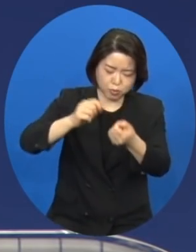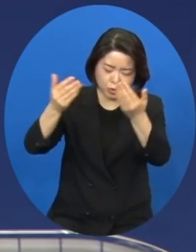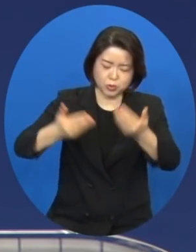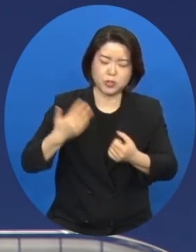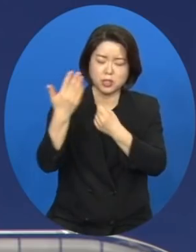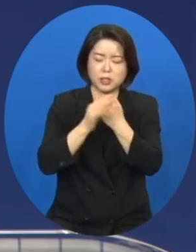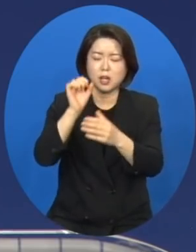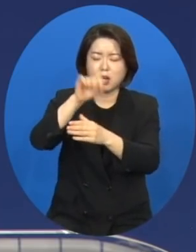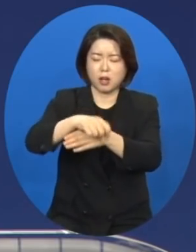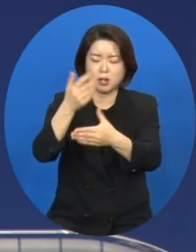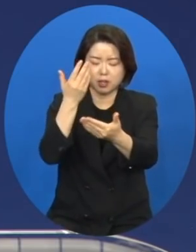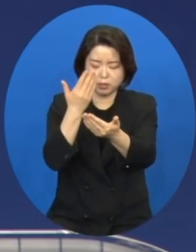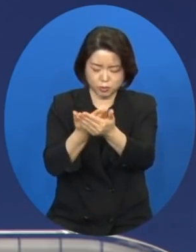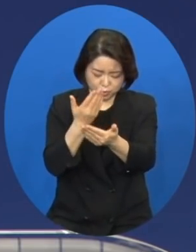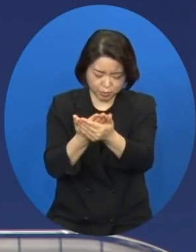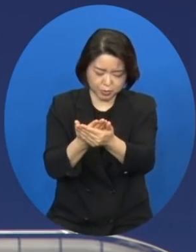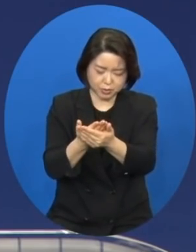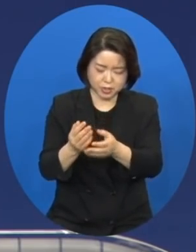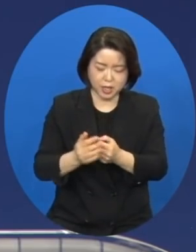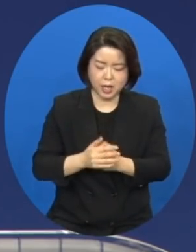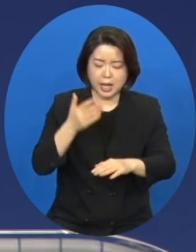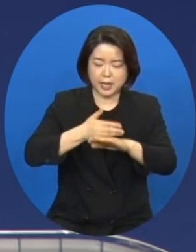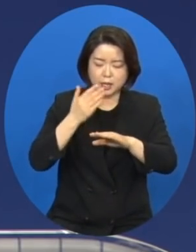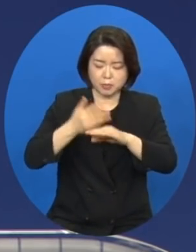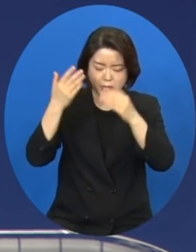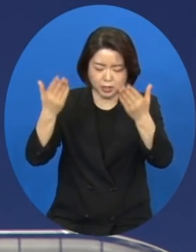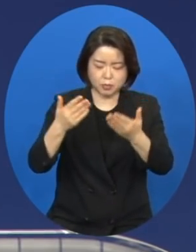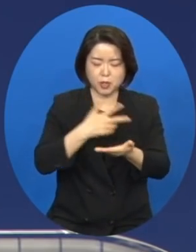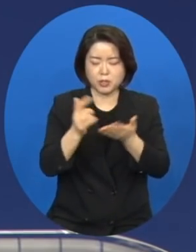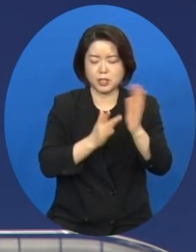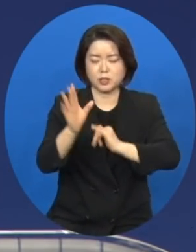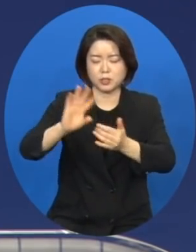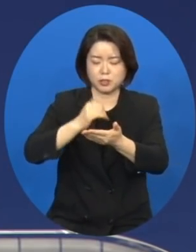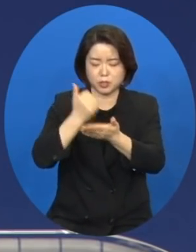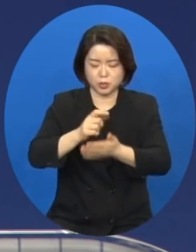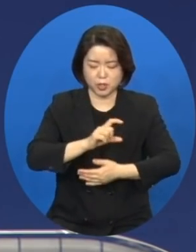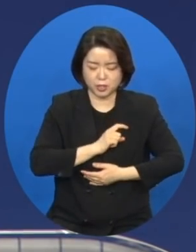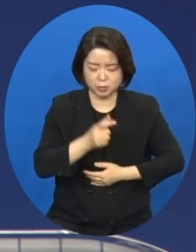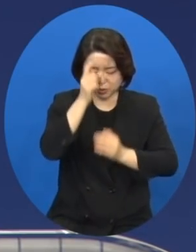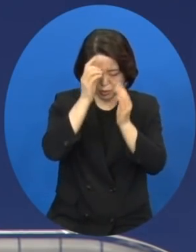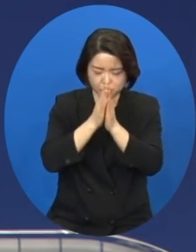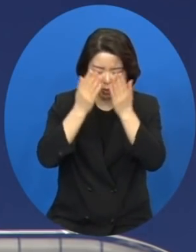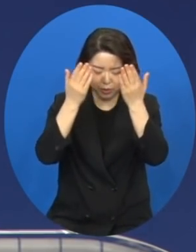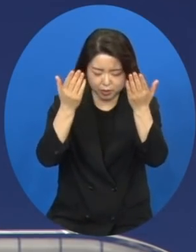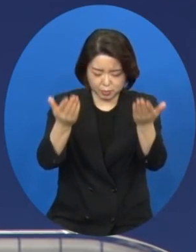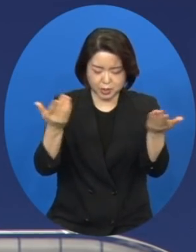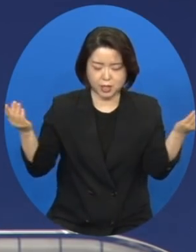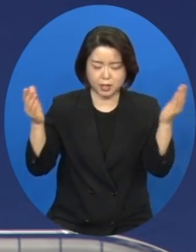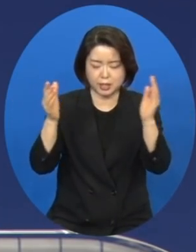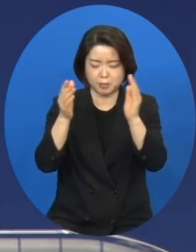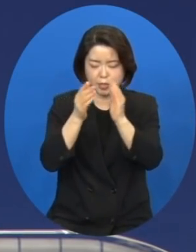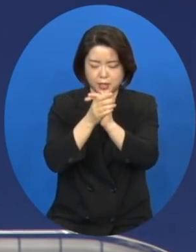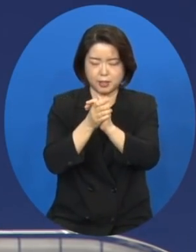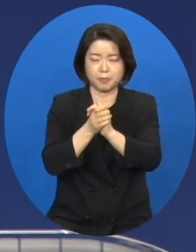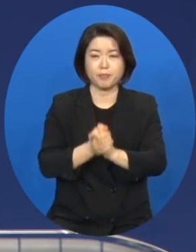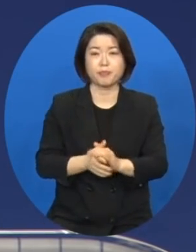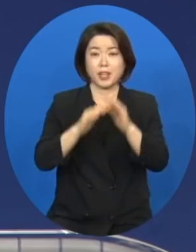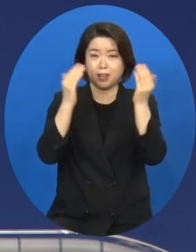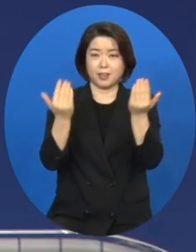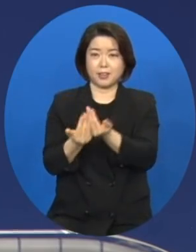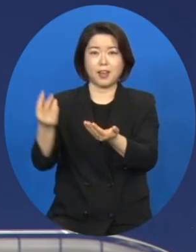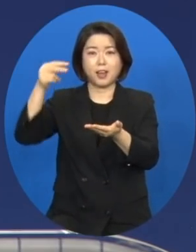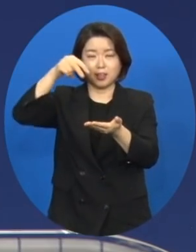은혜를 허락하여 주시옵소서. 감사하며 주 예수 그리스도의 이름으로 기도드립니다. 아멘. 우리 다 같이